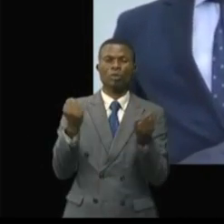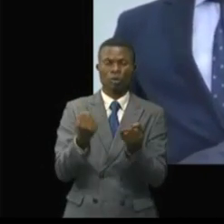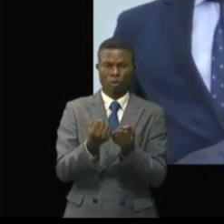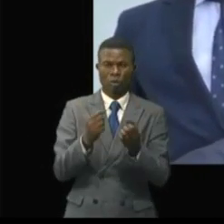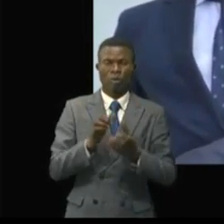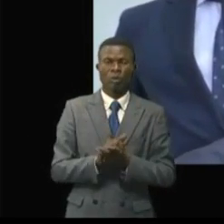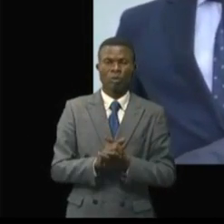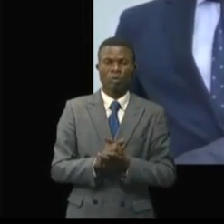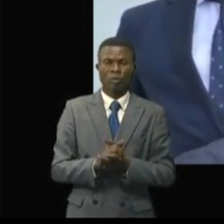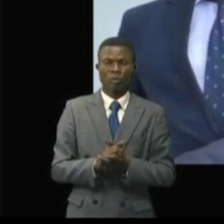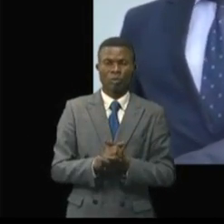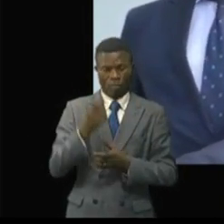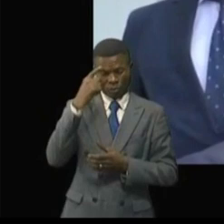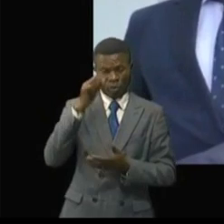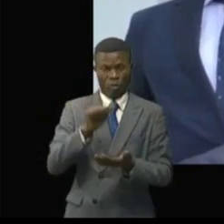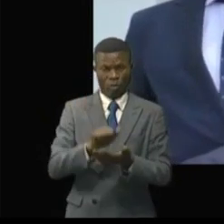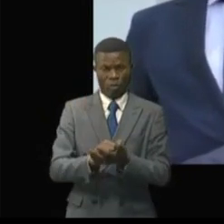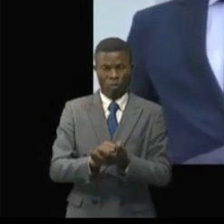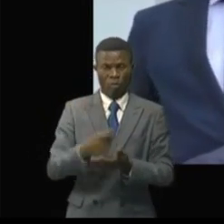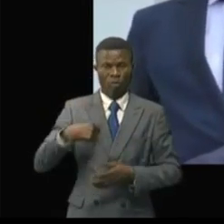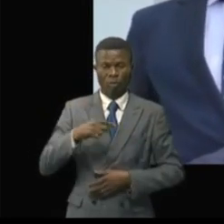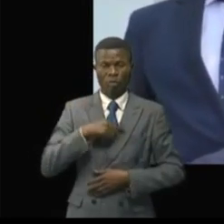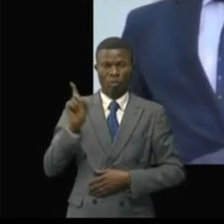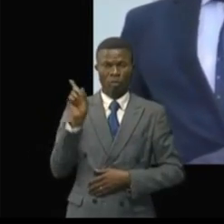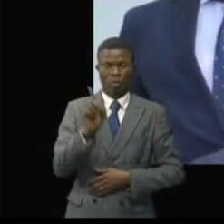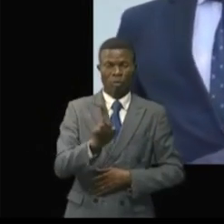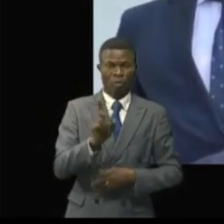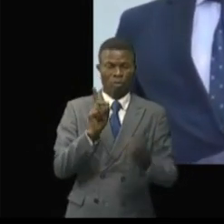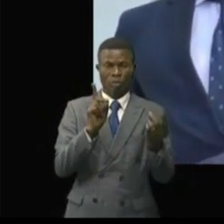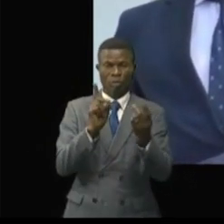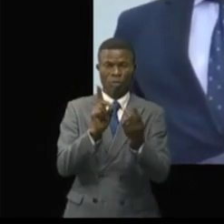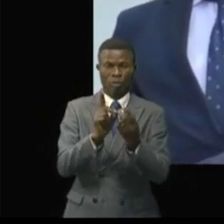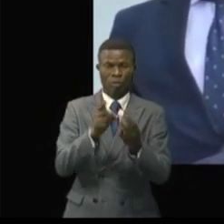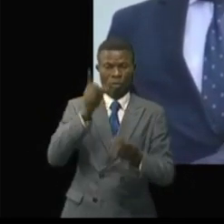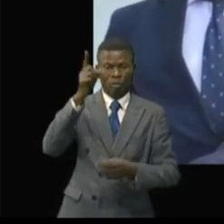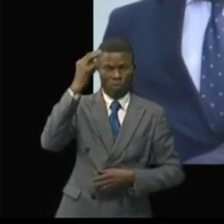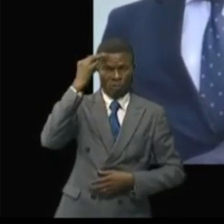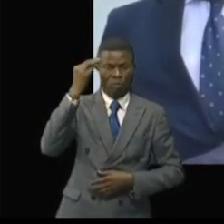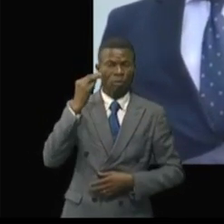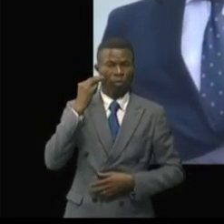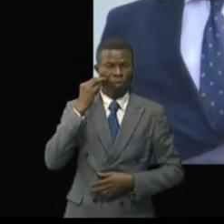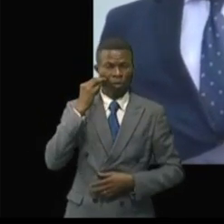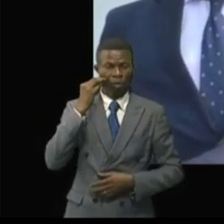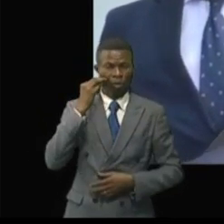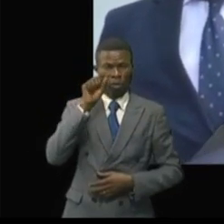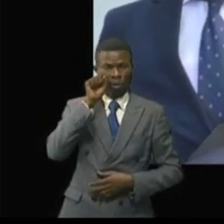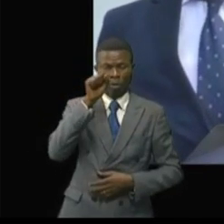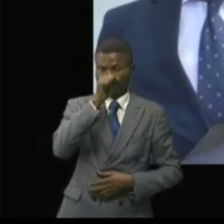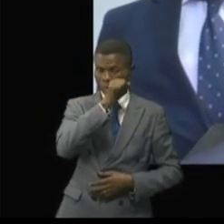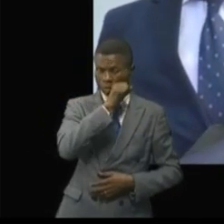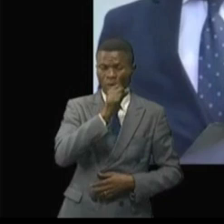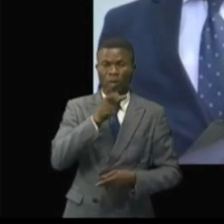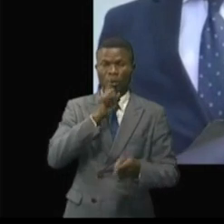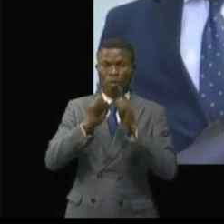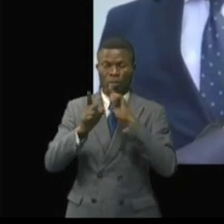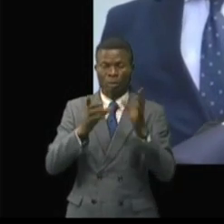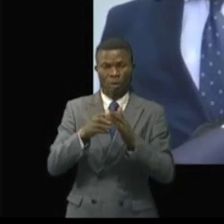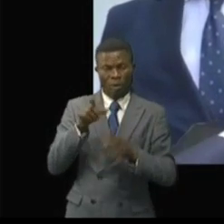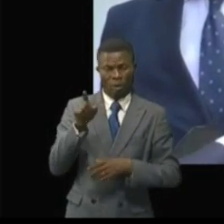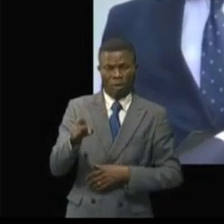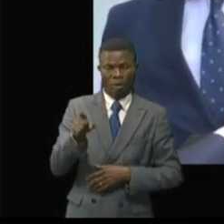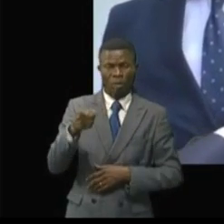Et pour ce faire, nous sommes venus voir Son Excellence le Premier ministre, échanger avec